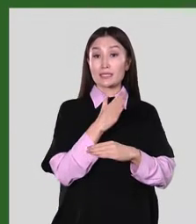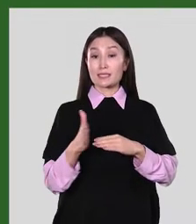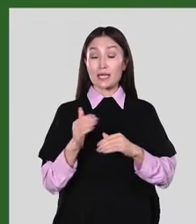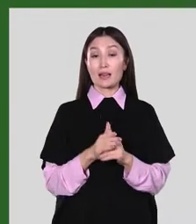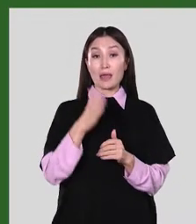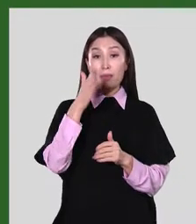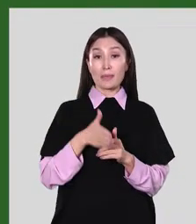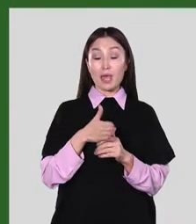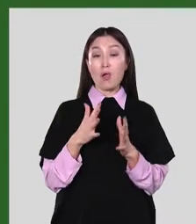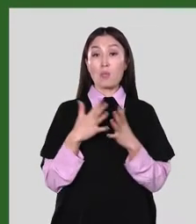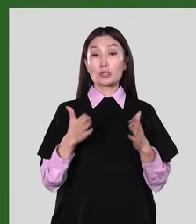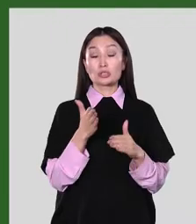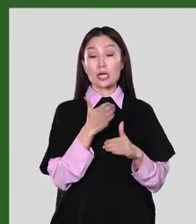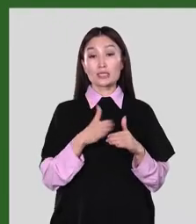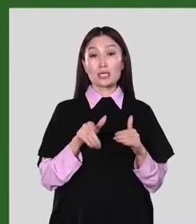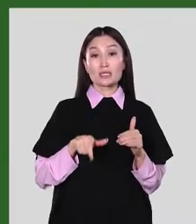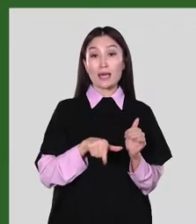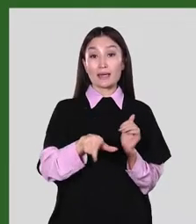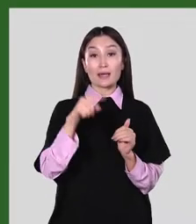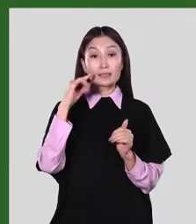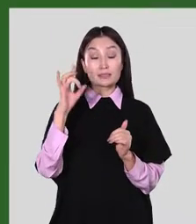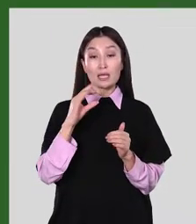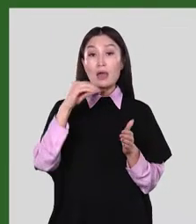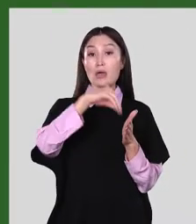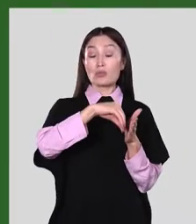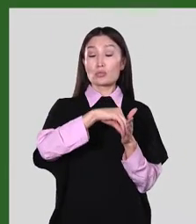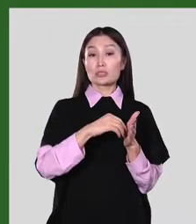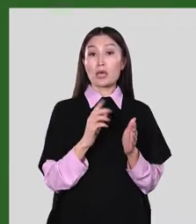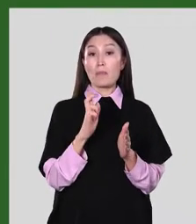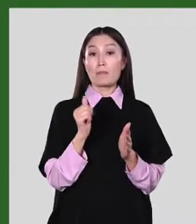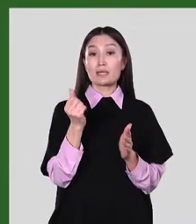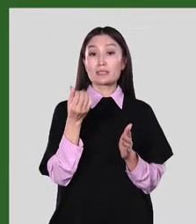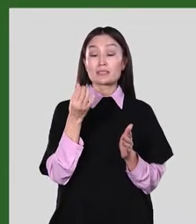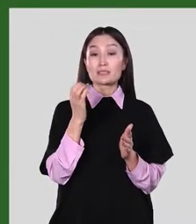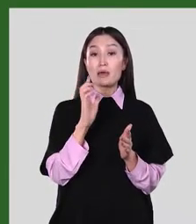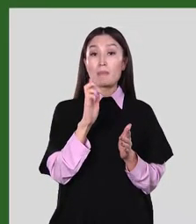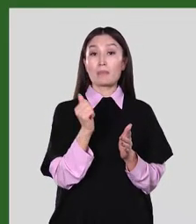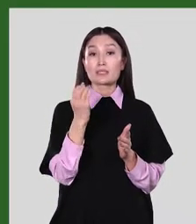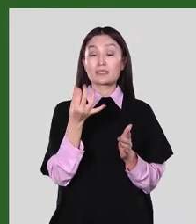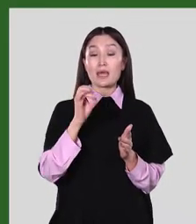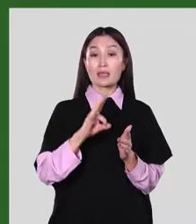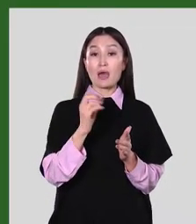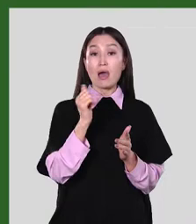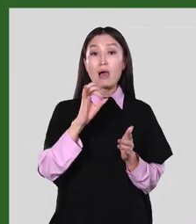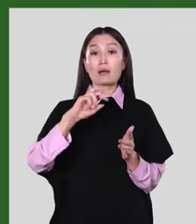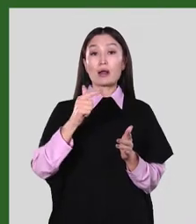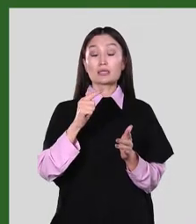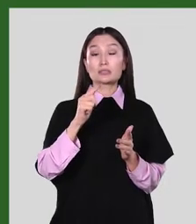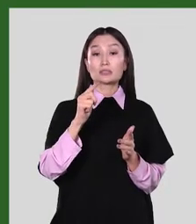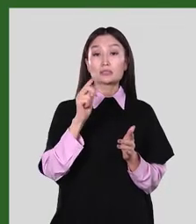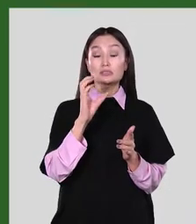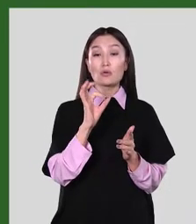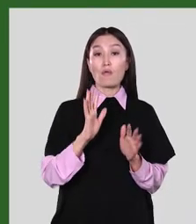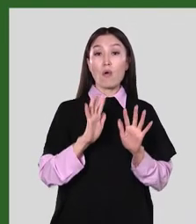большая часть red горбы стана относятся к бассейну аральского моря остальные